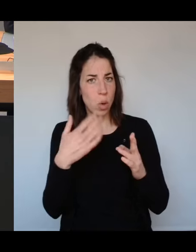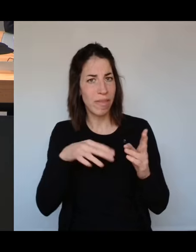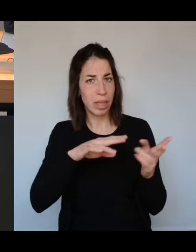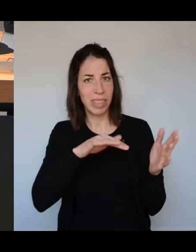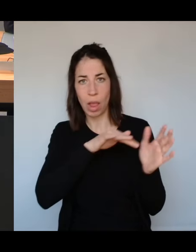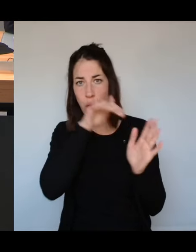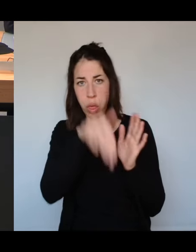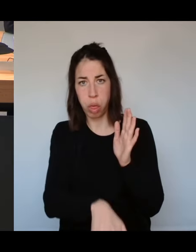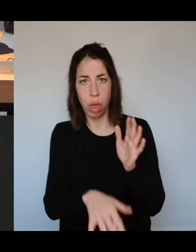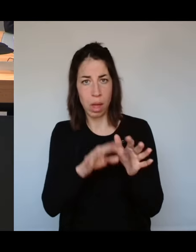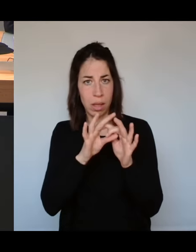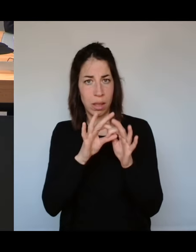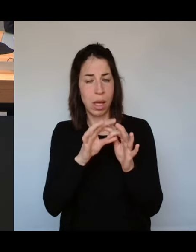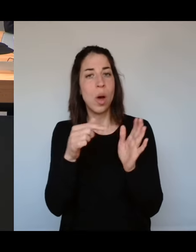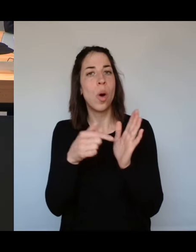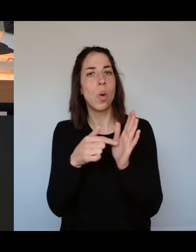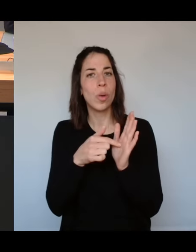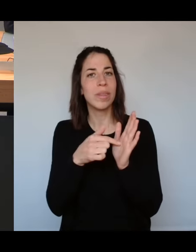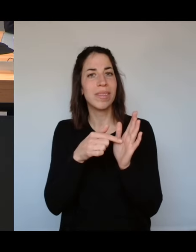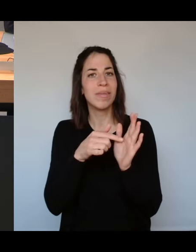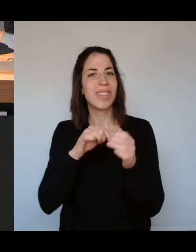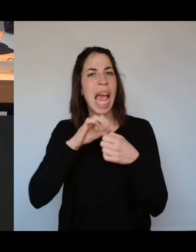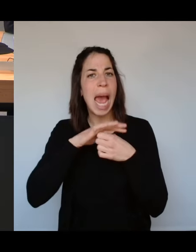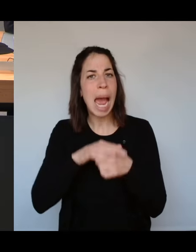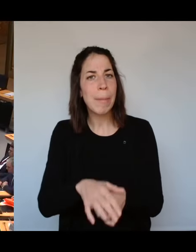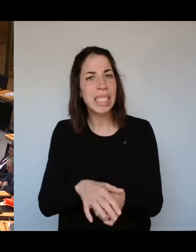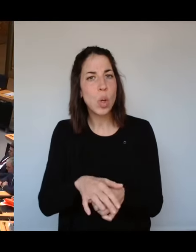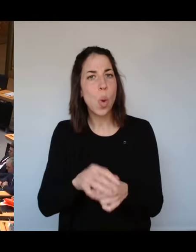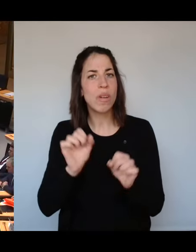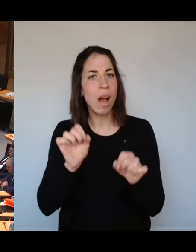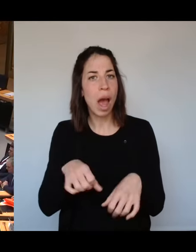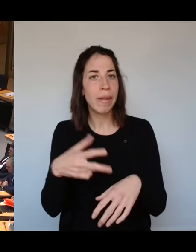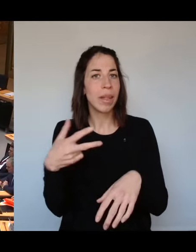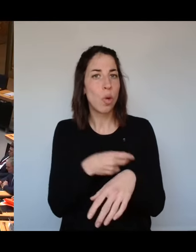ein Drogenproblem in der Stadt lösen kann.